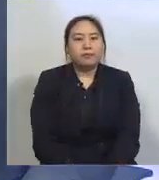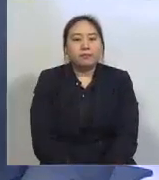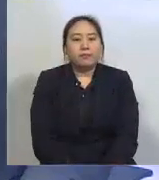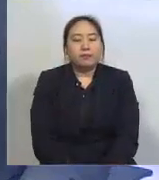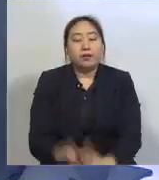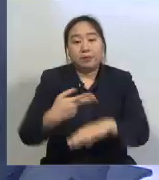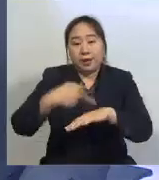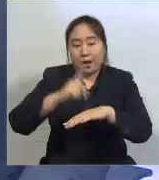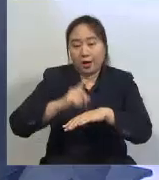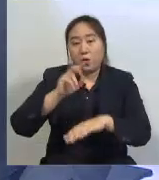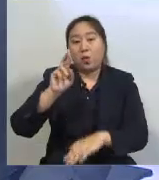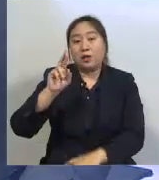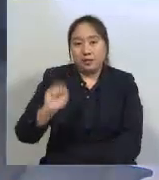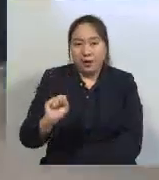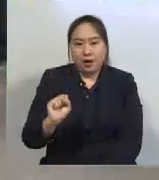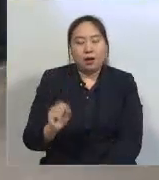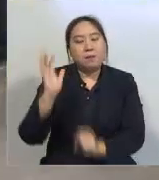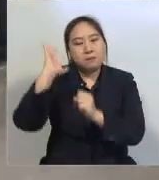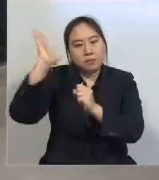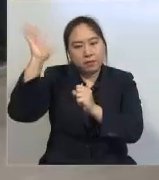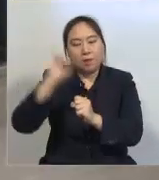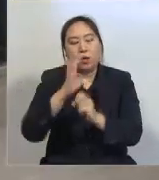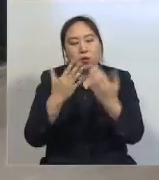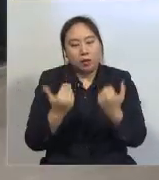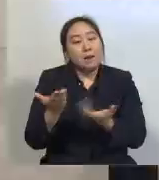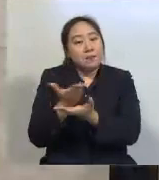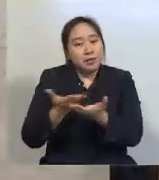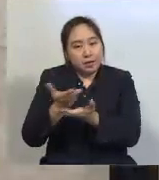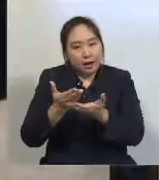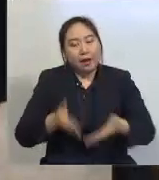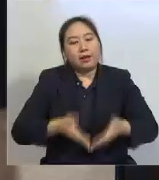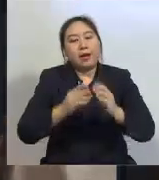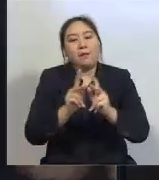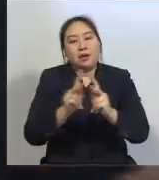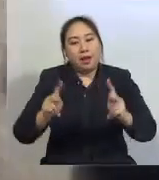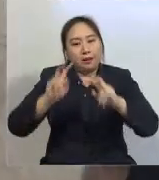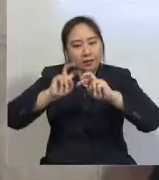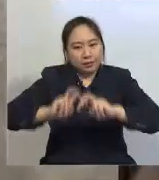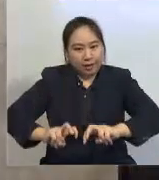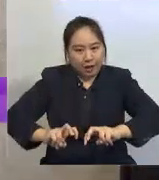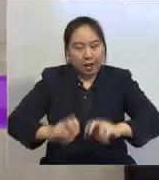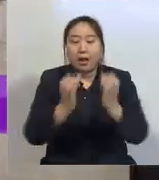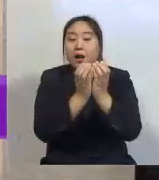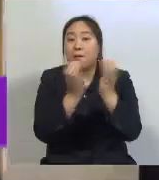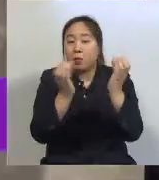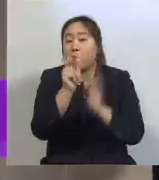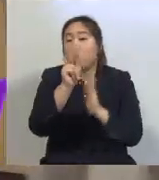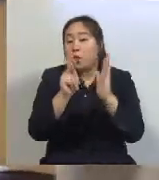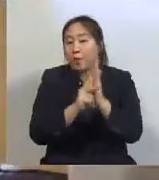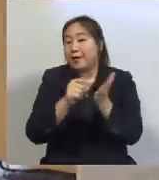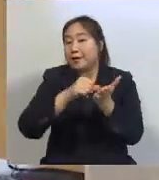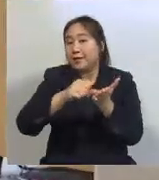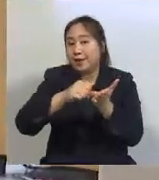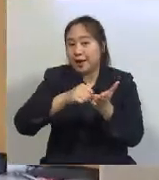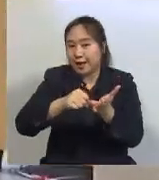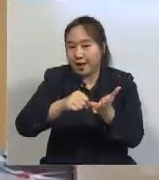นายชวนหลีกภัยประธานสภาผู้แทนราษฎรกล่าวนะครับว่าการพิจารณาตั้งคณะกรรมการศึกษาแนวทางแก้ไขรัฐธรรมนูญจะเข้